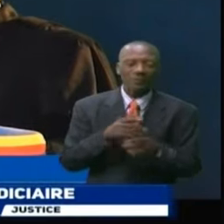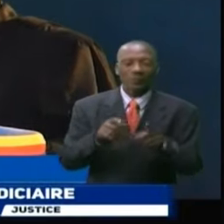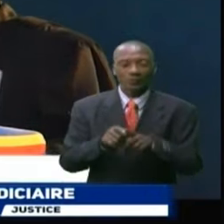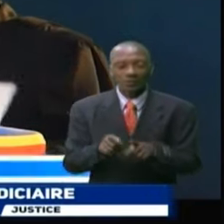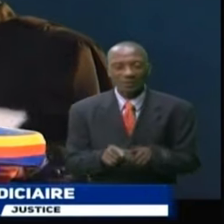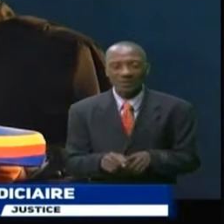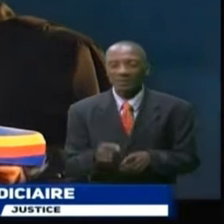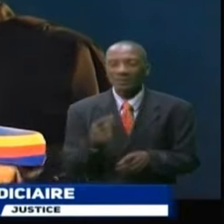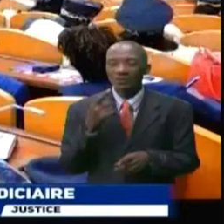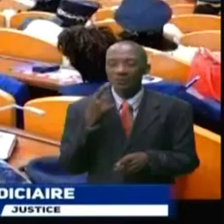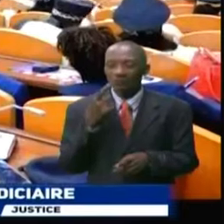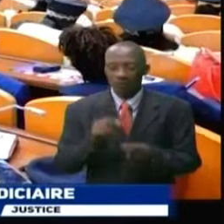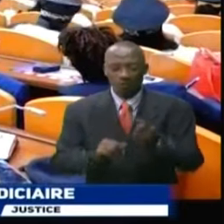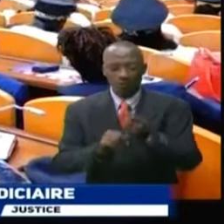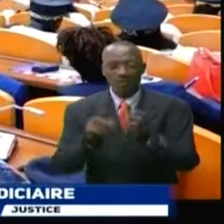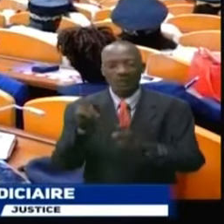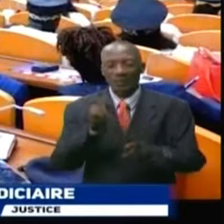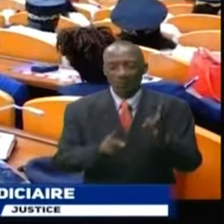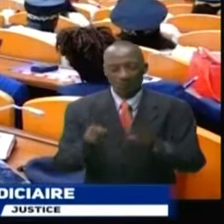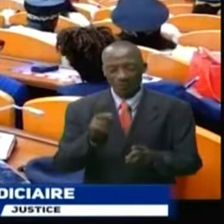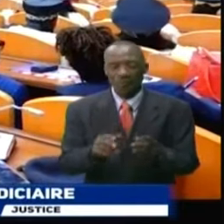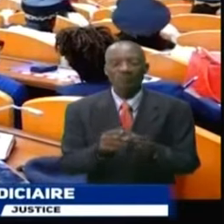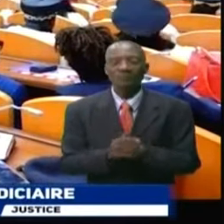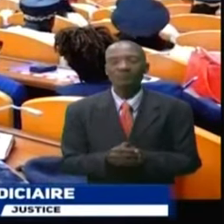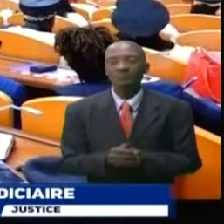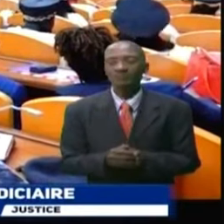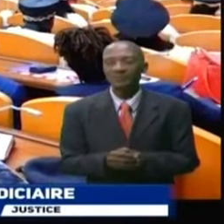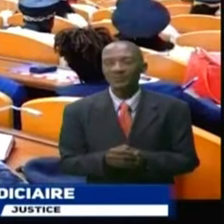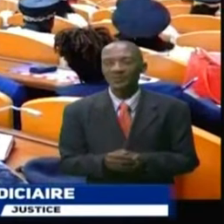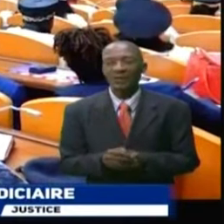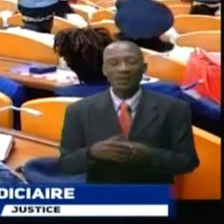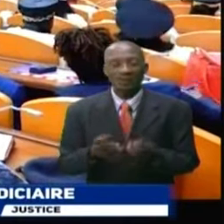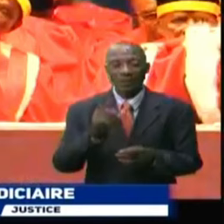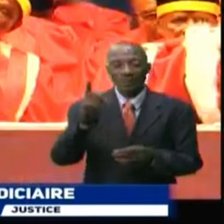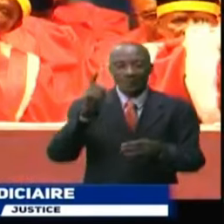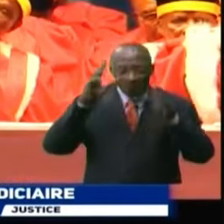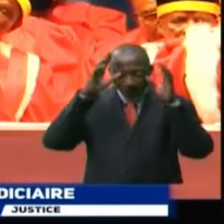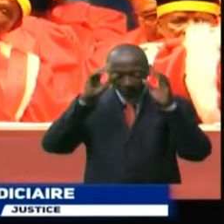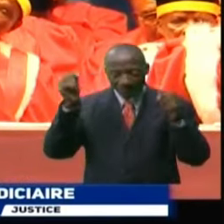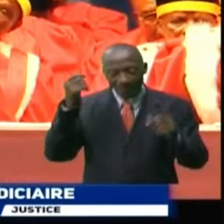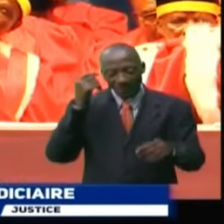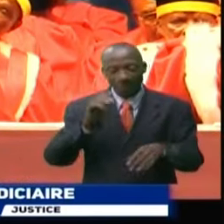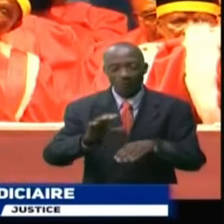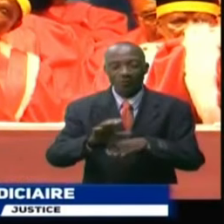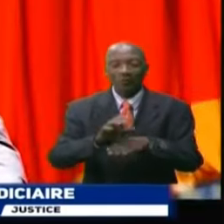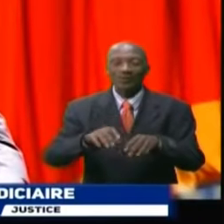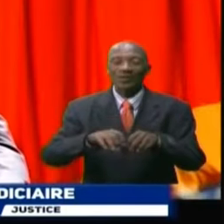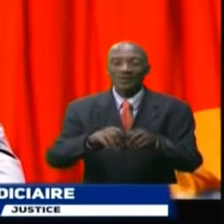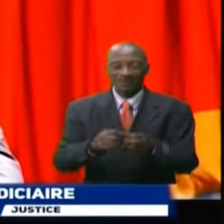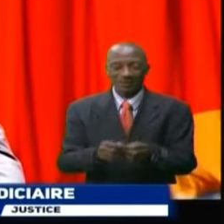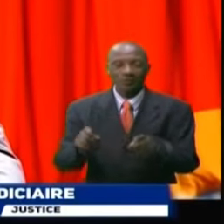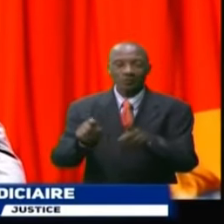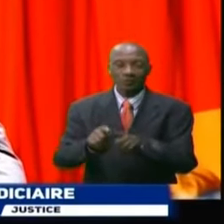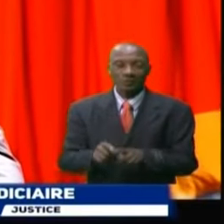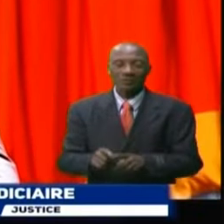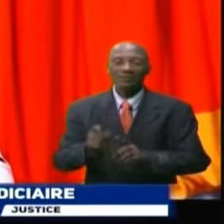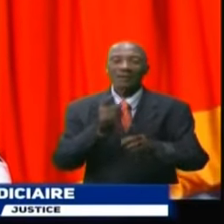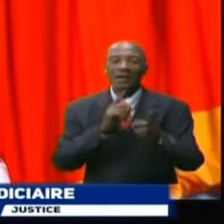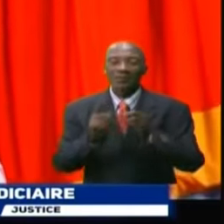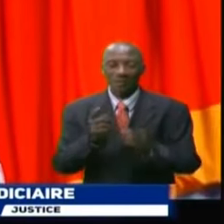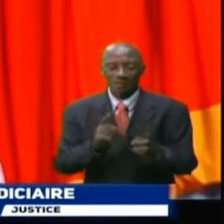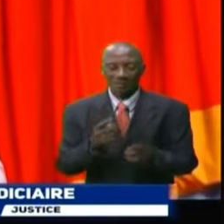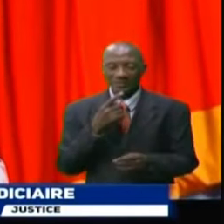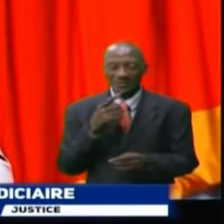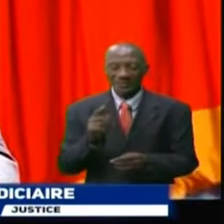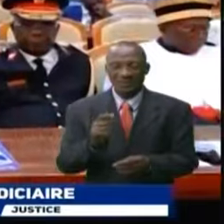de leur carrière. Prenant la parole à son tour, le premier président de la Cour de cassation a reconnu la lourde tâche lui confiée par les